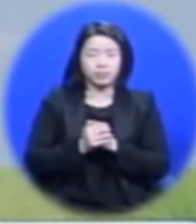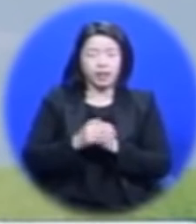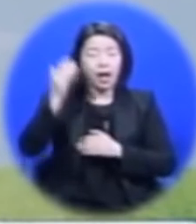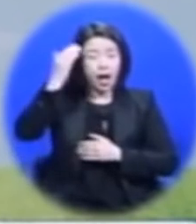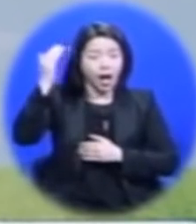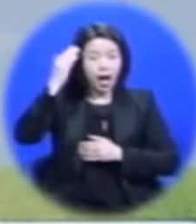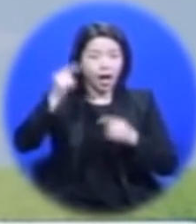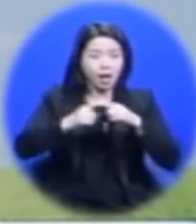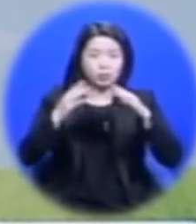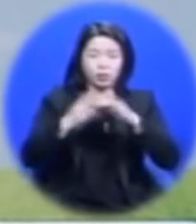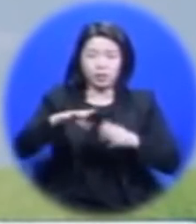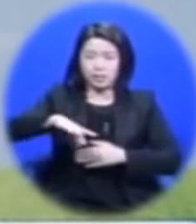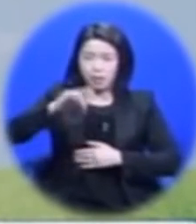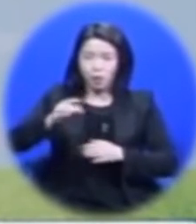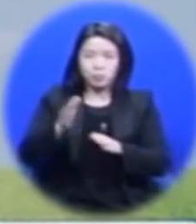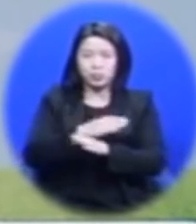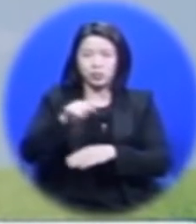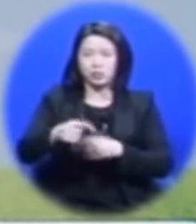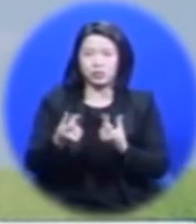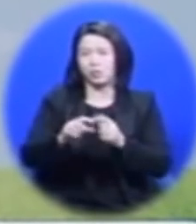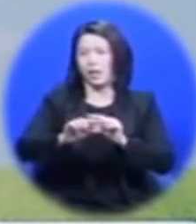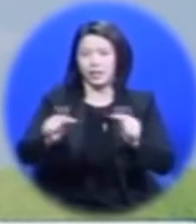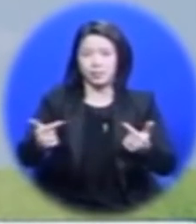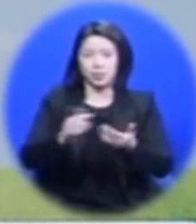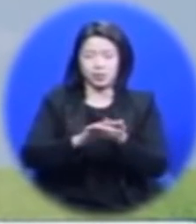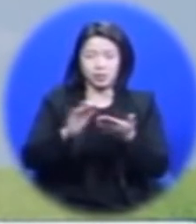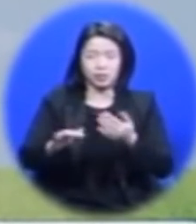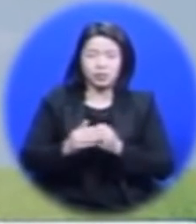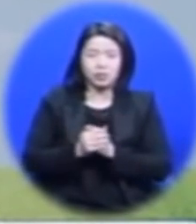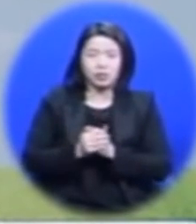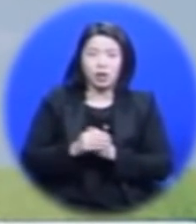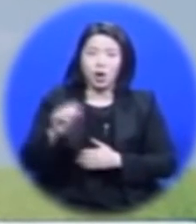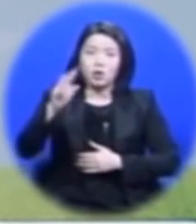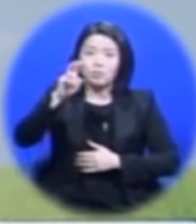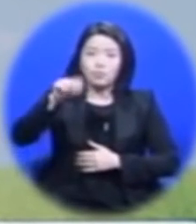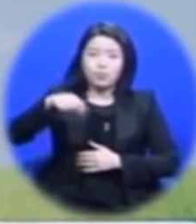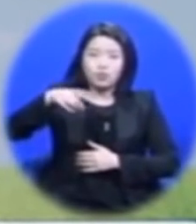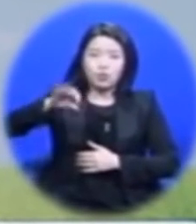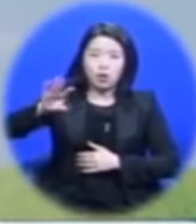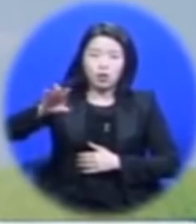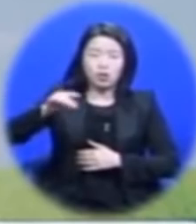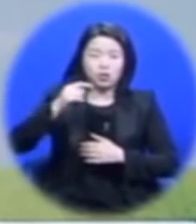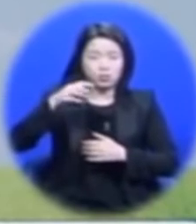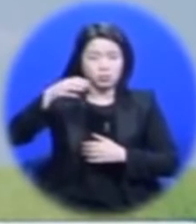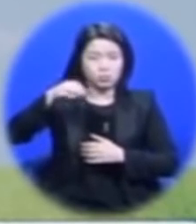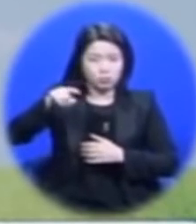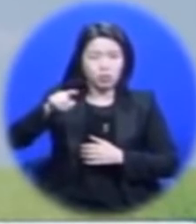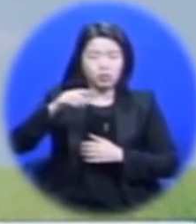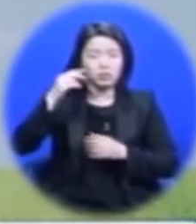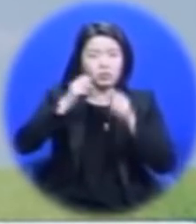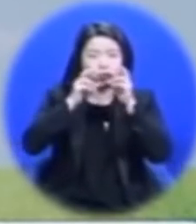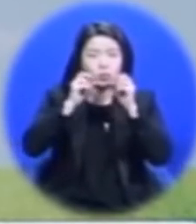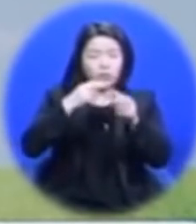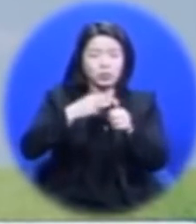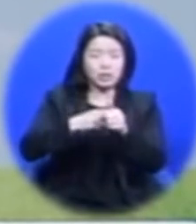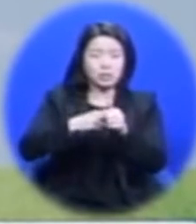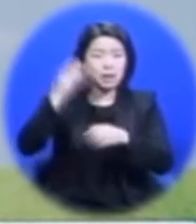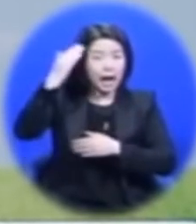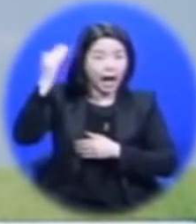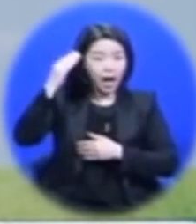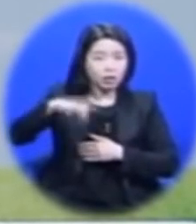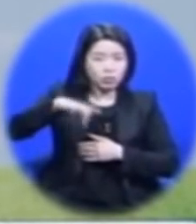한국 교회가 처음부터 그랬던 건 아닙니다. 무오 선교사님이 처음 한국 선교 초창기 때